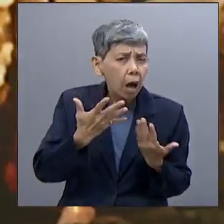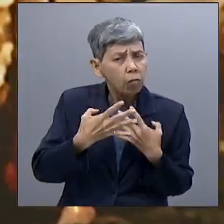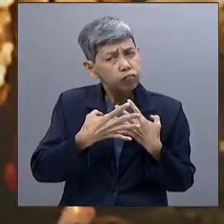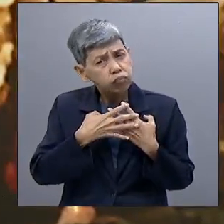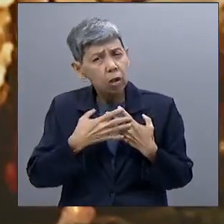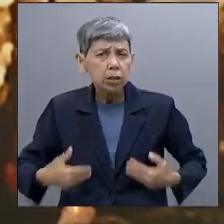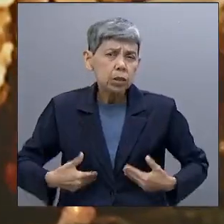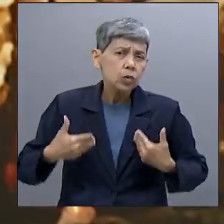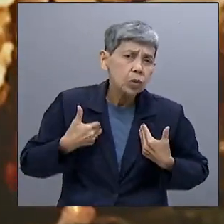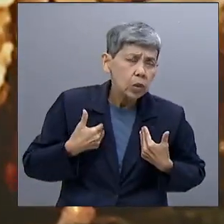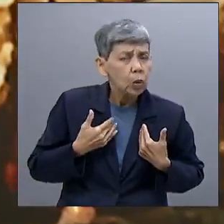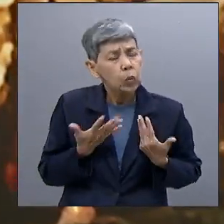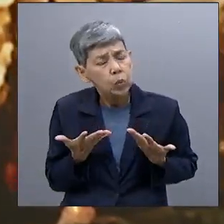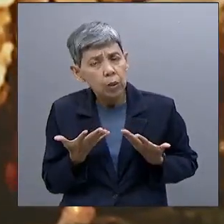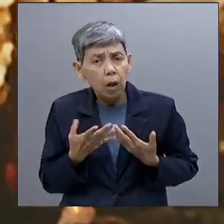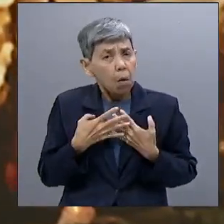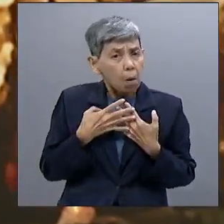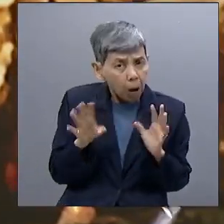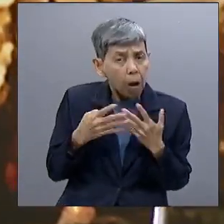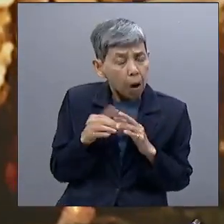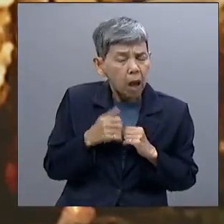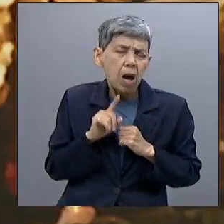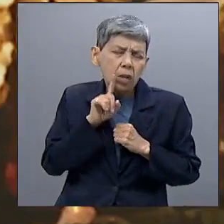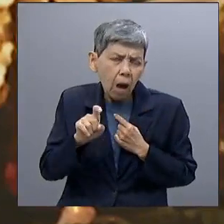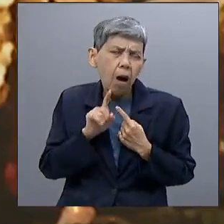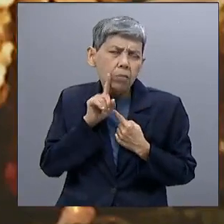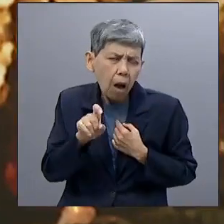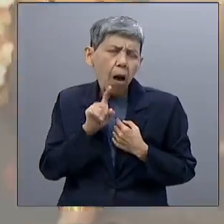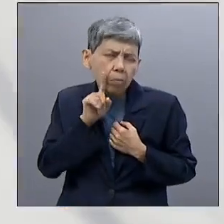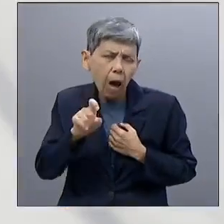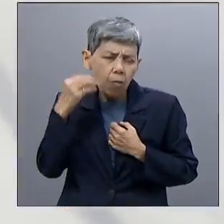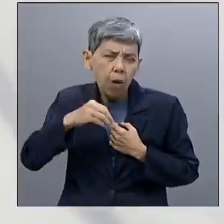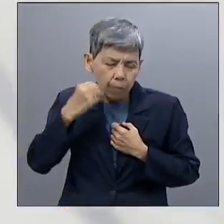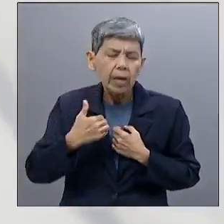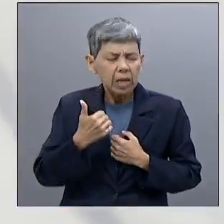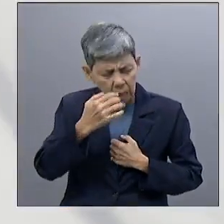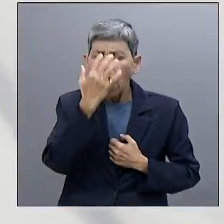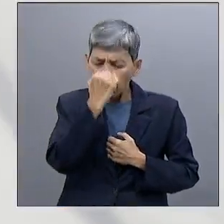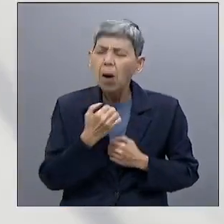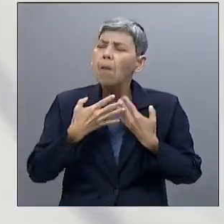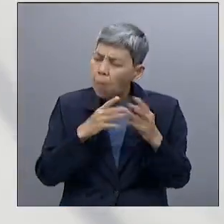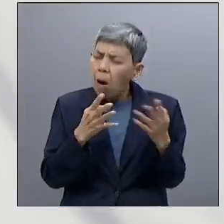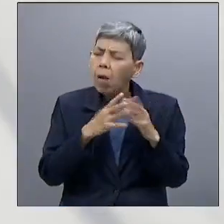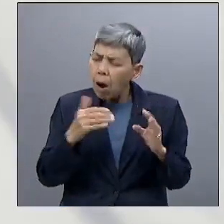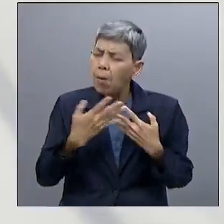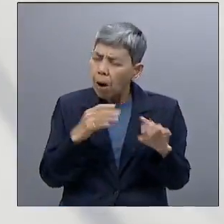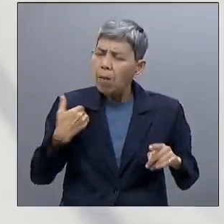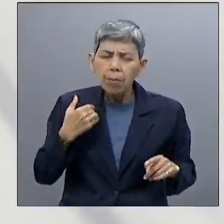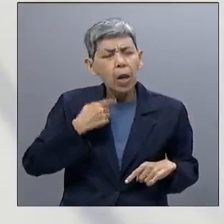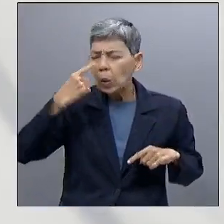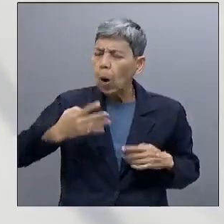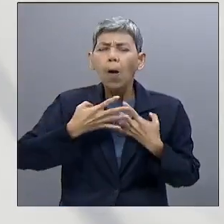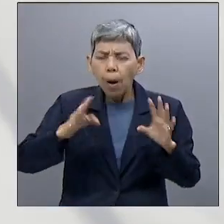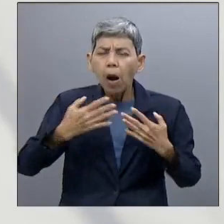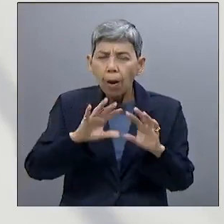หรือเปล่าแล้วก็จะมีโอกาสปล่อยเมื่อไหร่เนี่ยซึ่งเขาก็ยังยืนยันจะปล่อยนะไม่เปลี่ยนแปลงในสิ่งเหล่